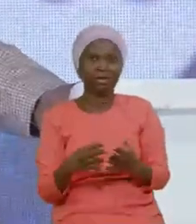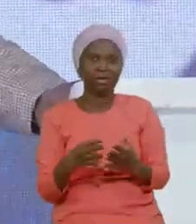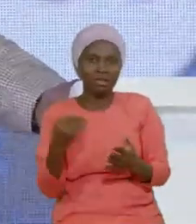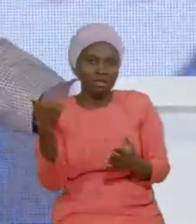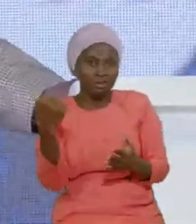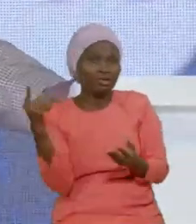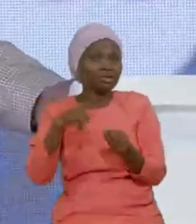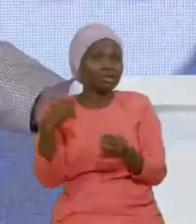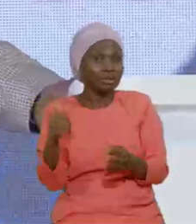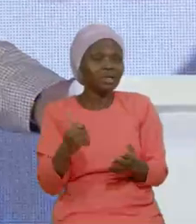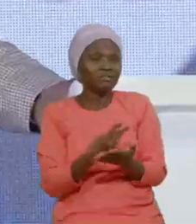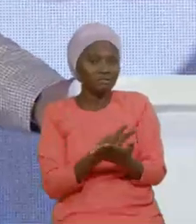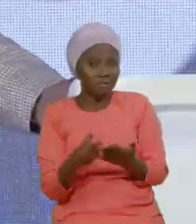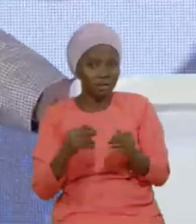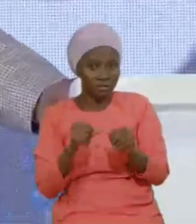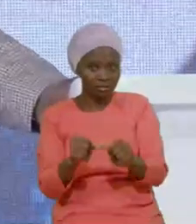Deuxièmement, il a échoué.